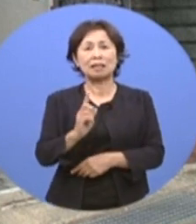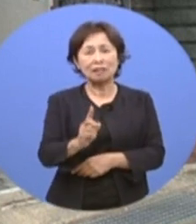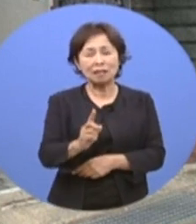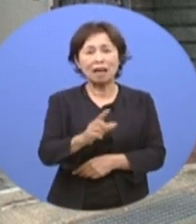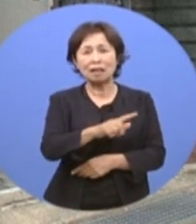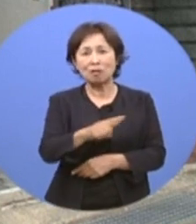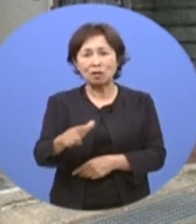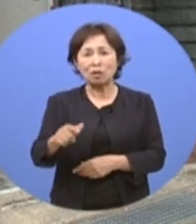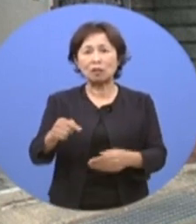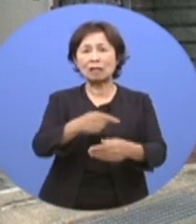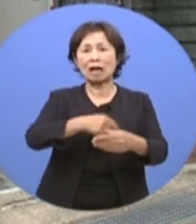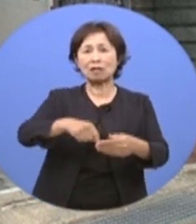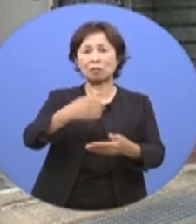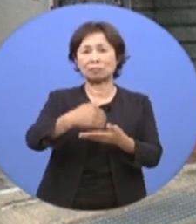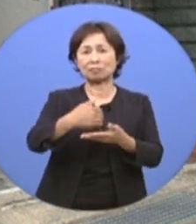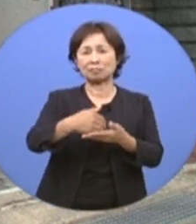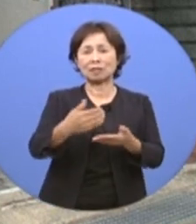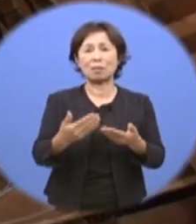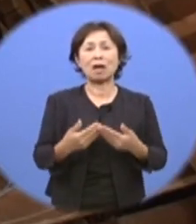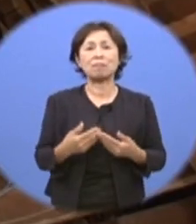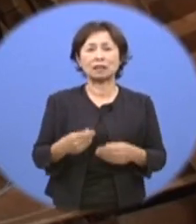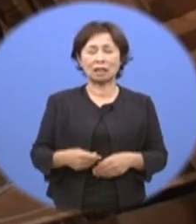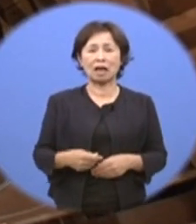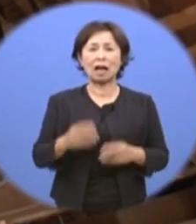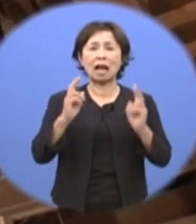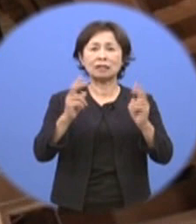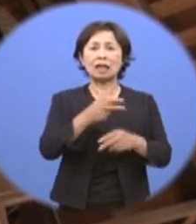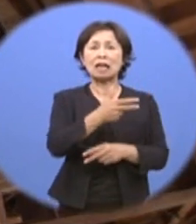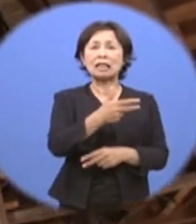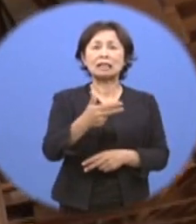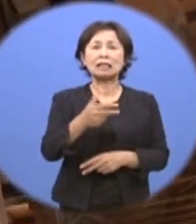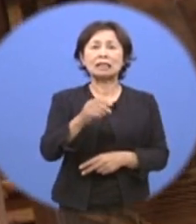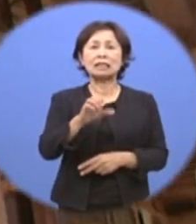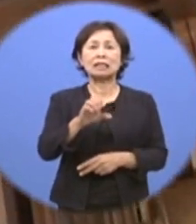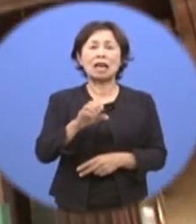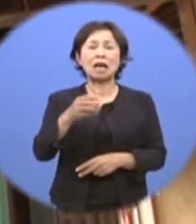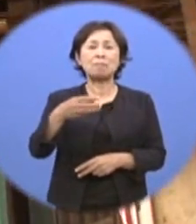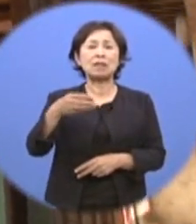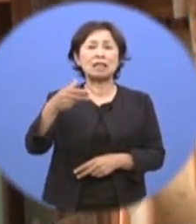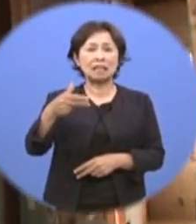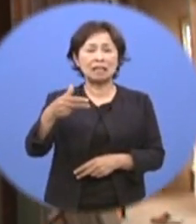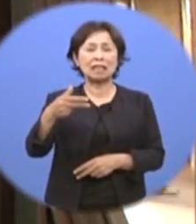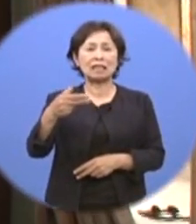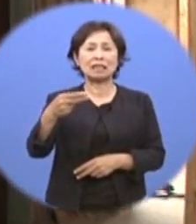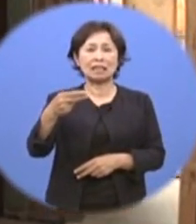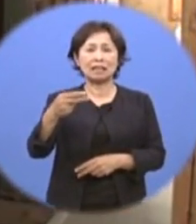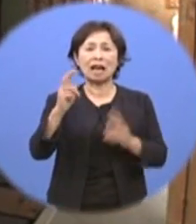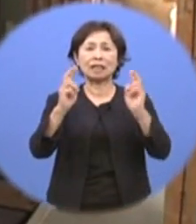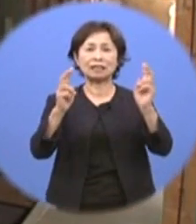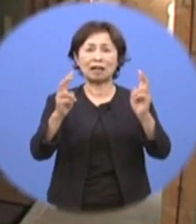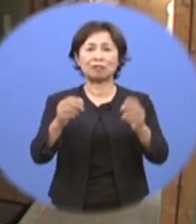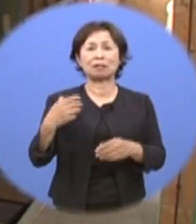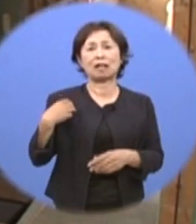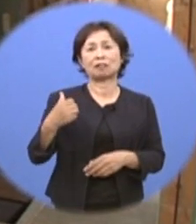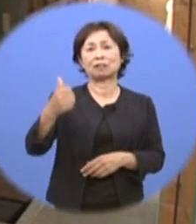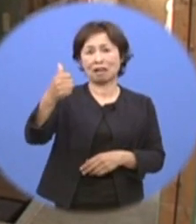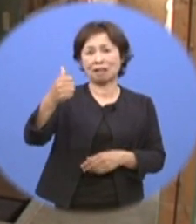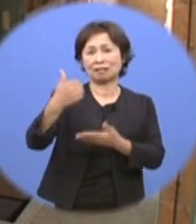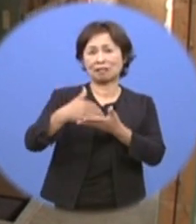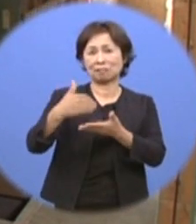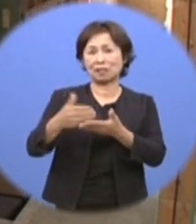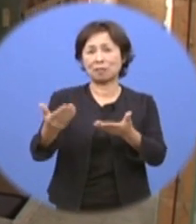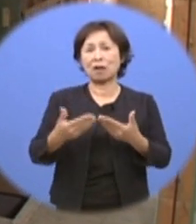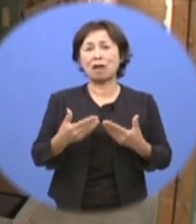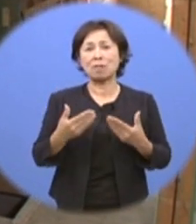容について補強設計をされた株式会社ジェミニ設計の西根さんに解説していただきます。こちらのお宅